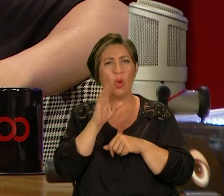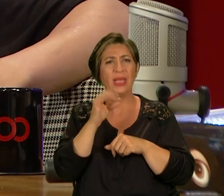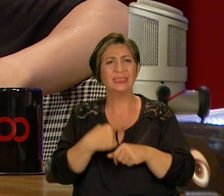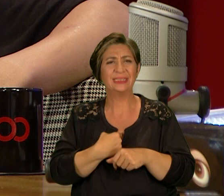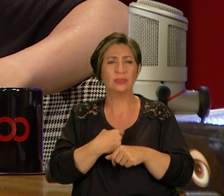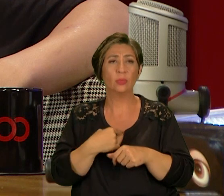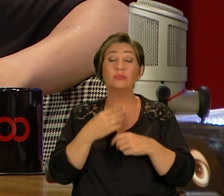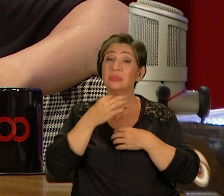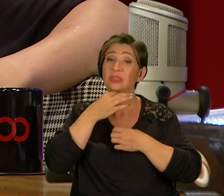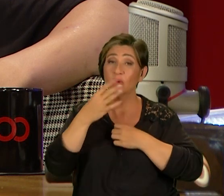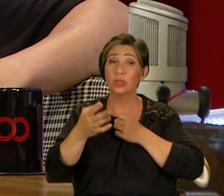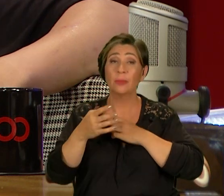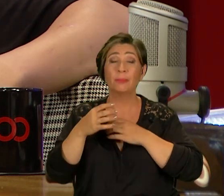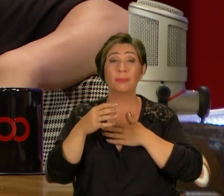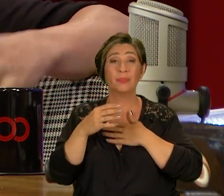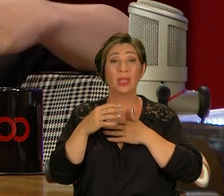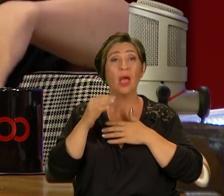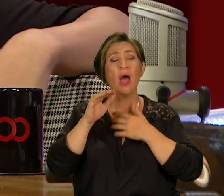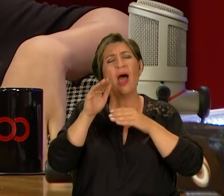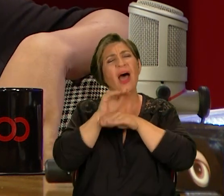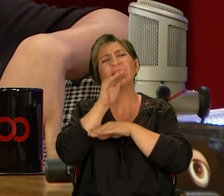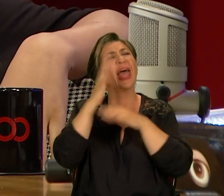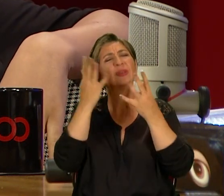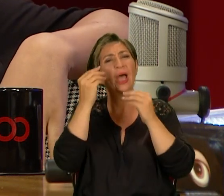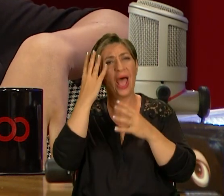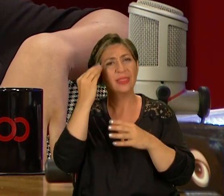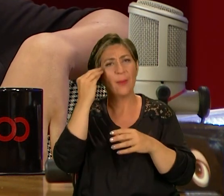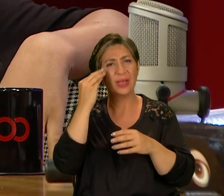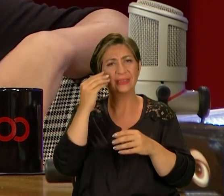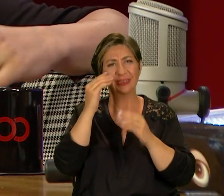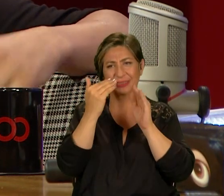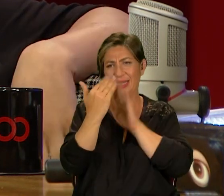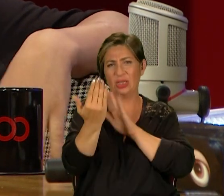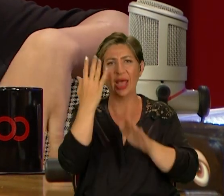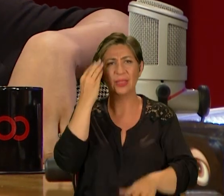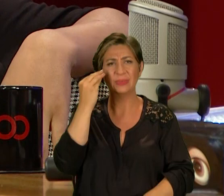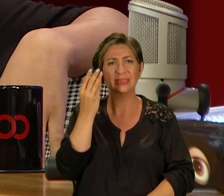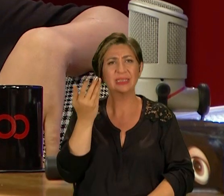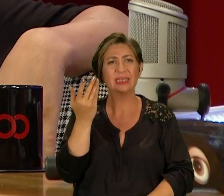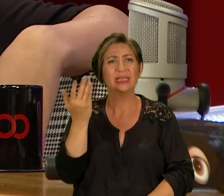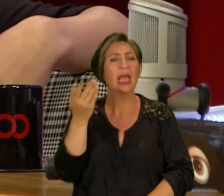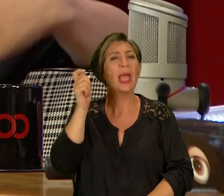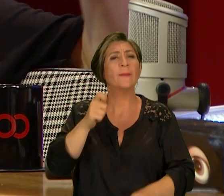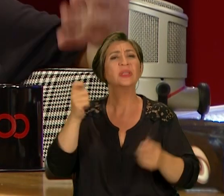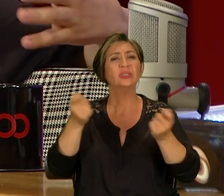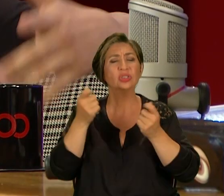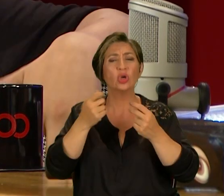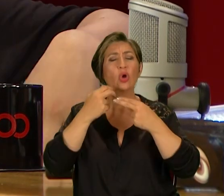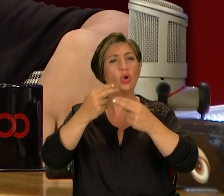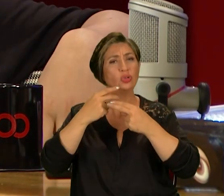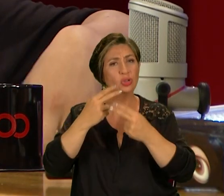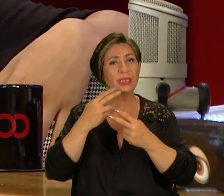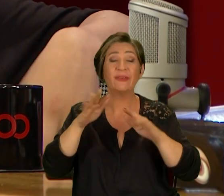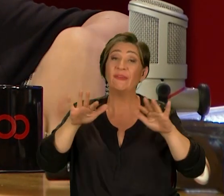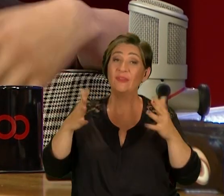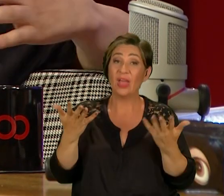Ya teşekkür ederim. Öyle hayatta en güzel şey anlaşılmak aslında. Yani yaptığınız işin, konuştuklarınızın